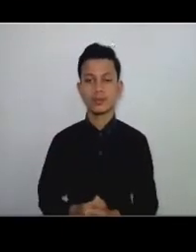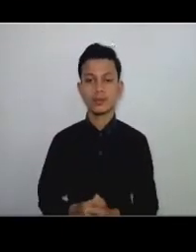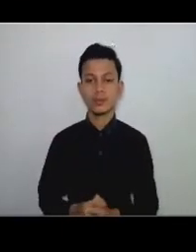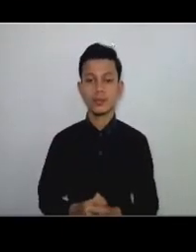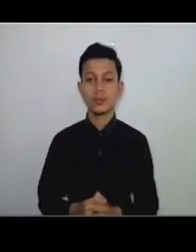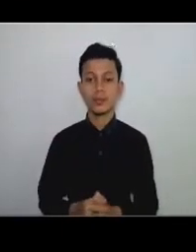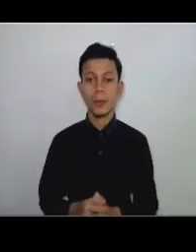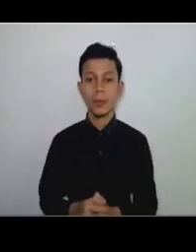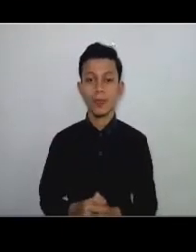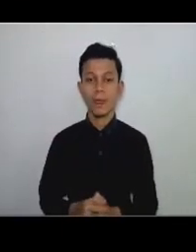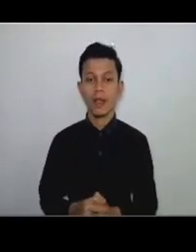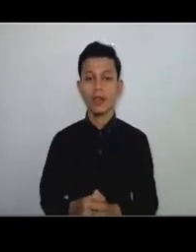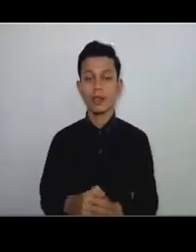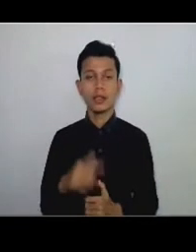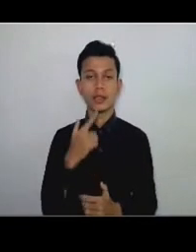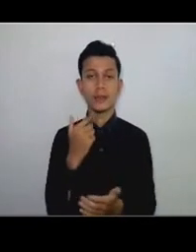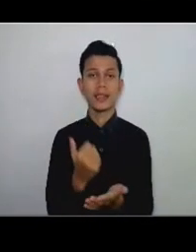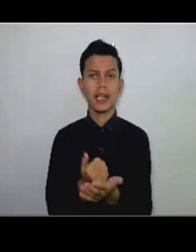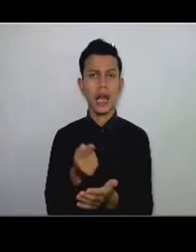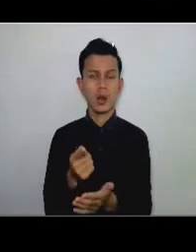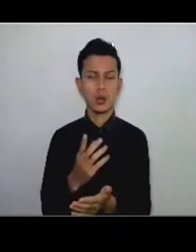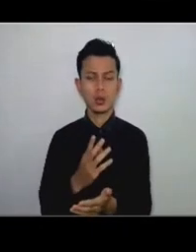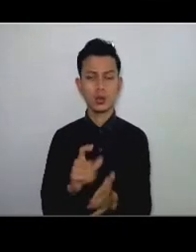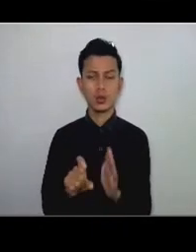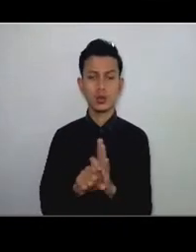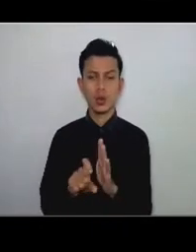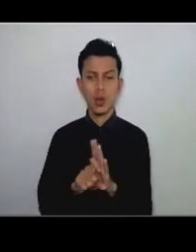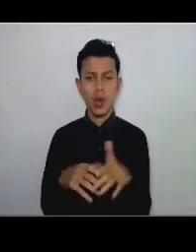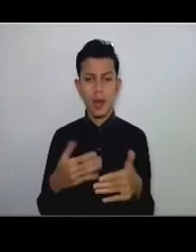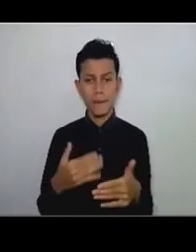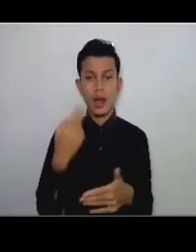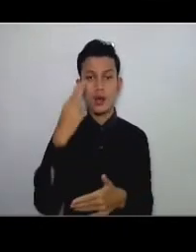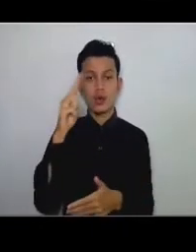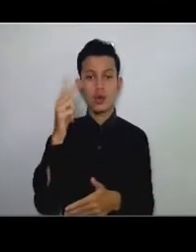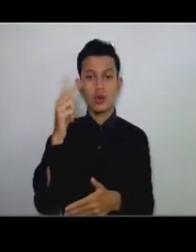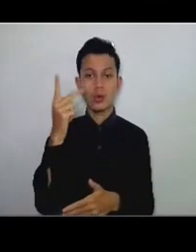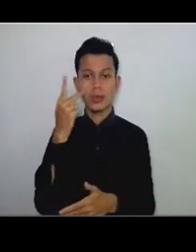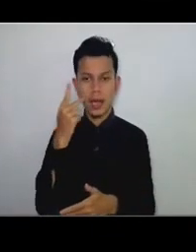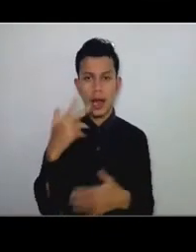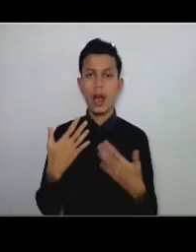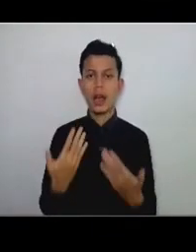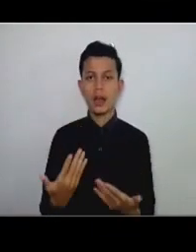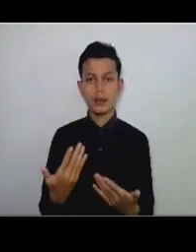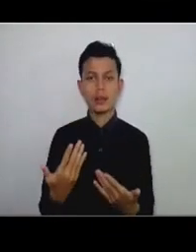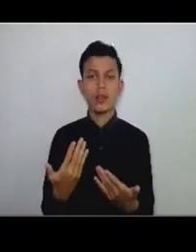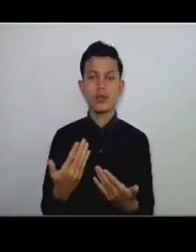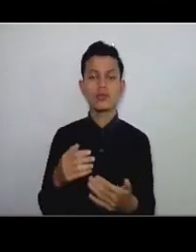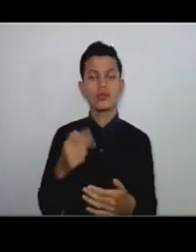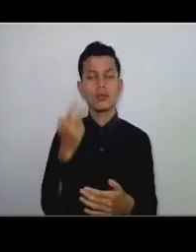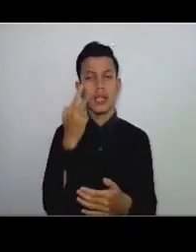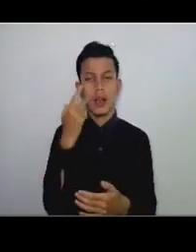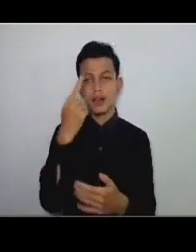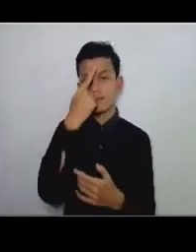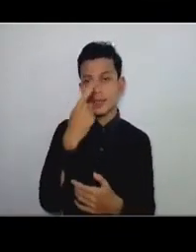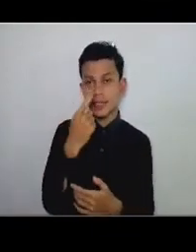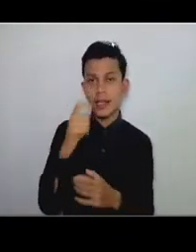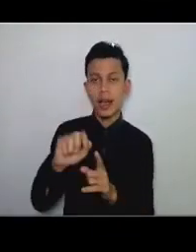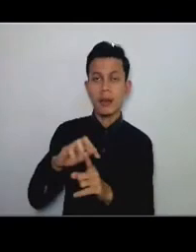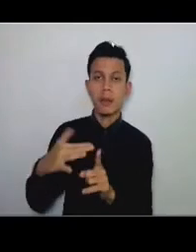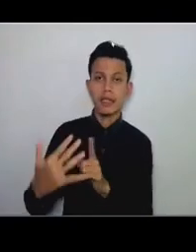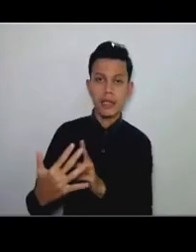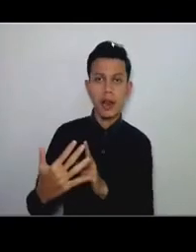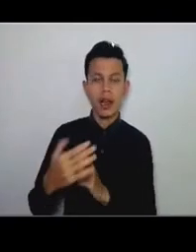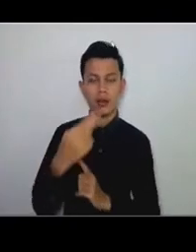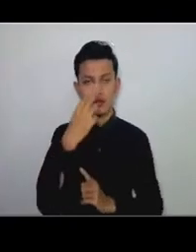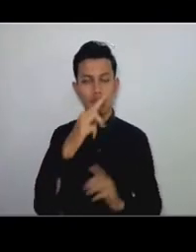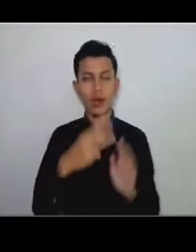kepentingan dimaksud adalah kepentingan yang untuk menjaga atau memelihara keperjaan publik terhadap mahkamah konstitusi dalam